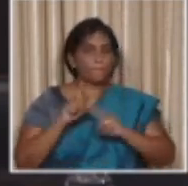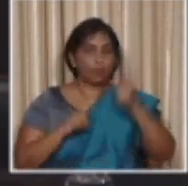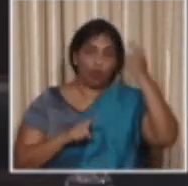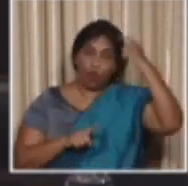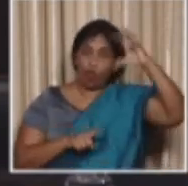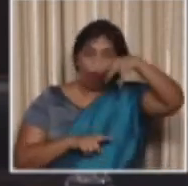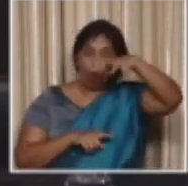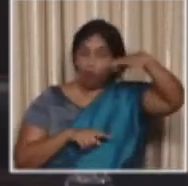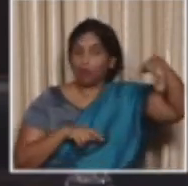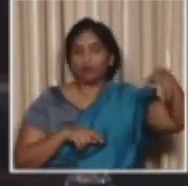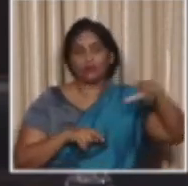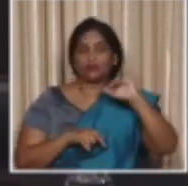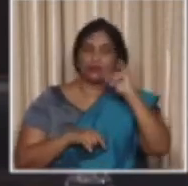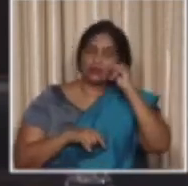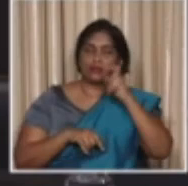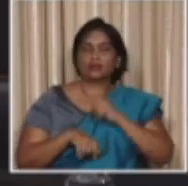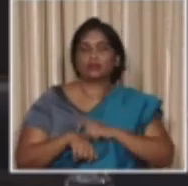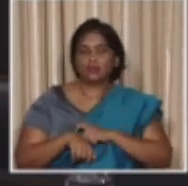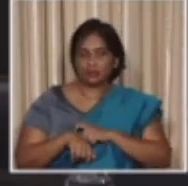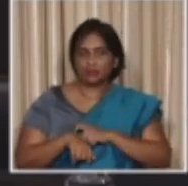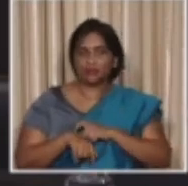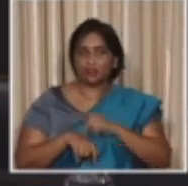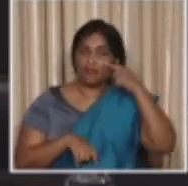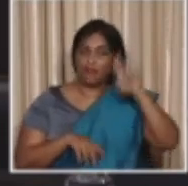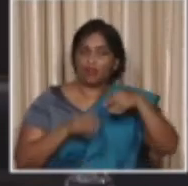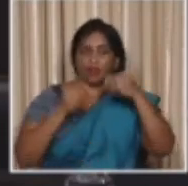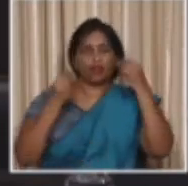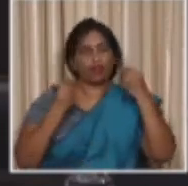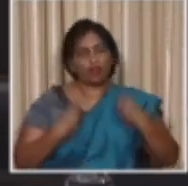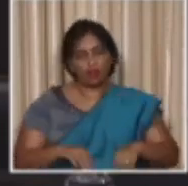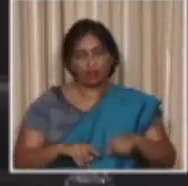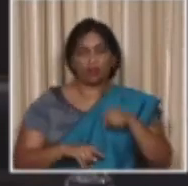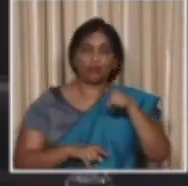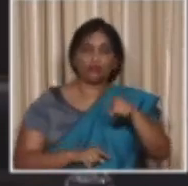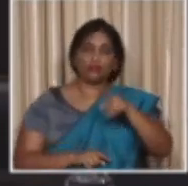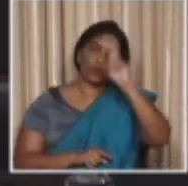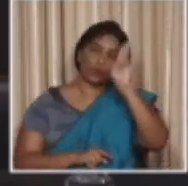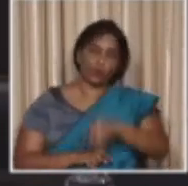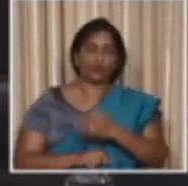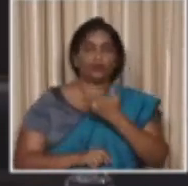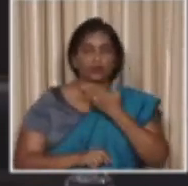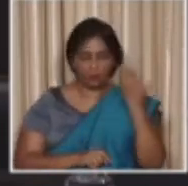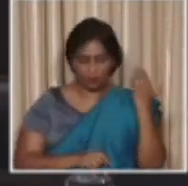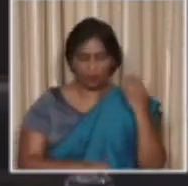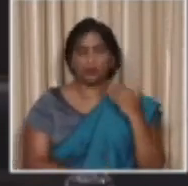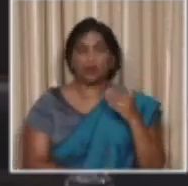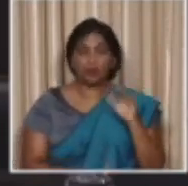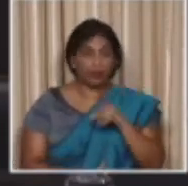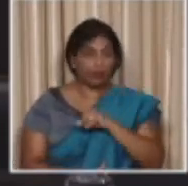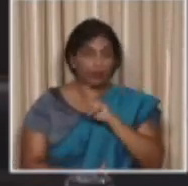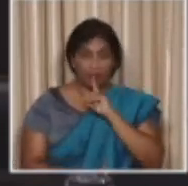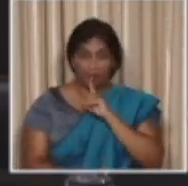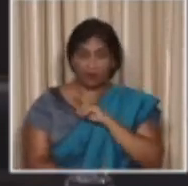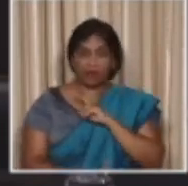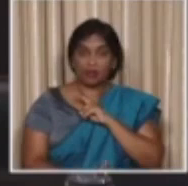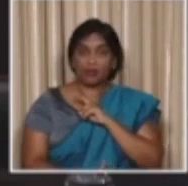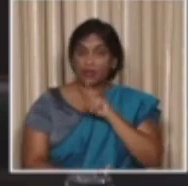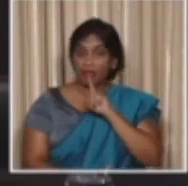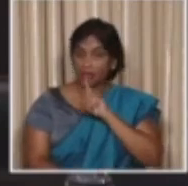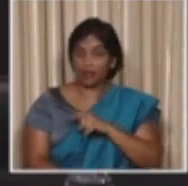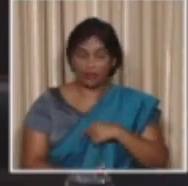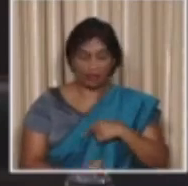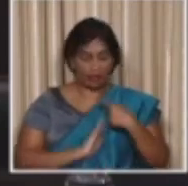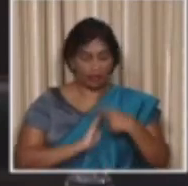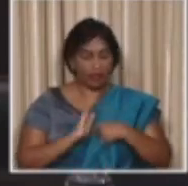पार्लमेंतिगिडी समार लावट विश्वास भंगे पराधवेलाबुतुमा दिन पुलव हेब एक अदास्वे